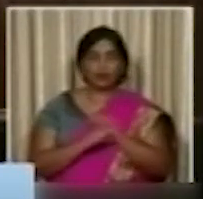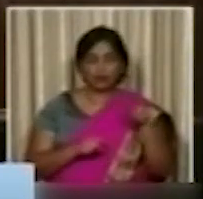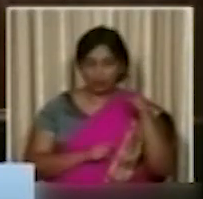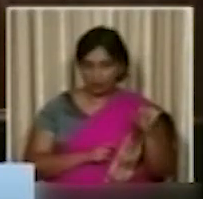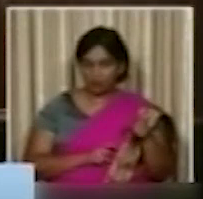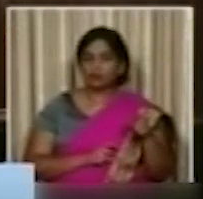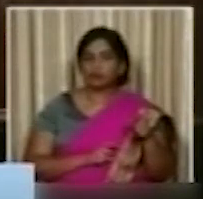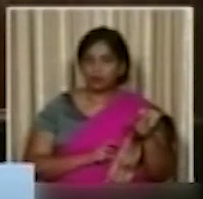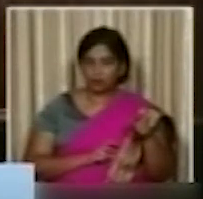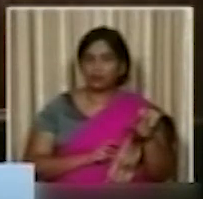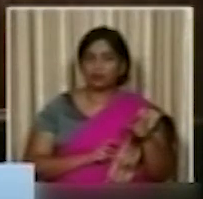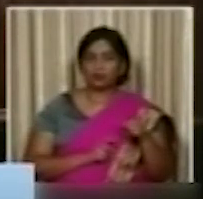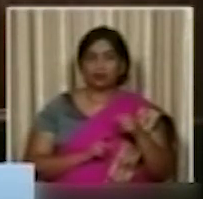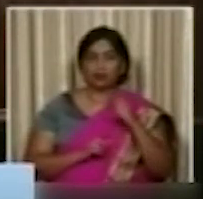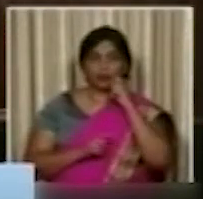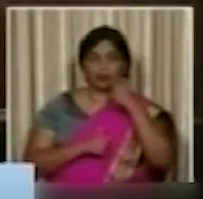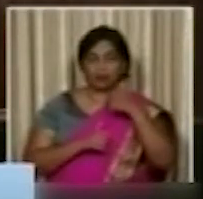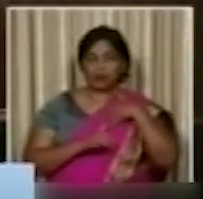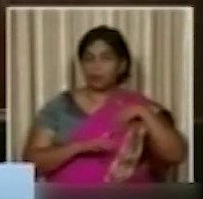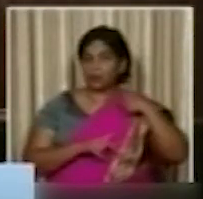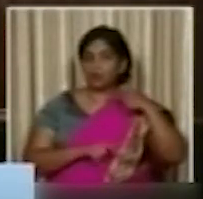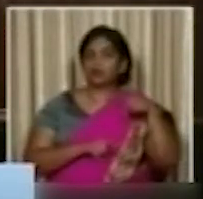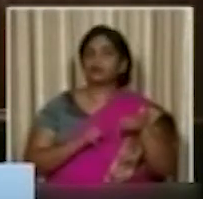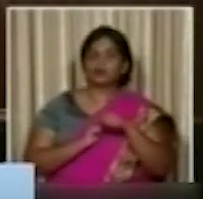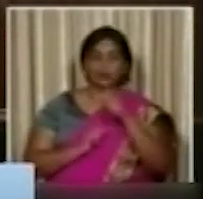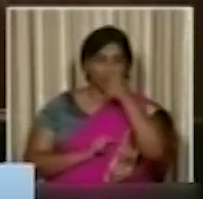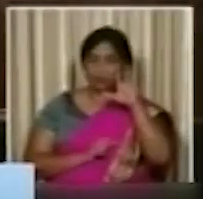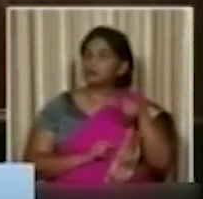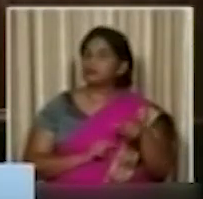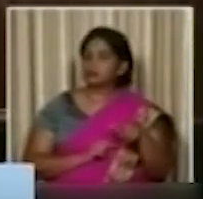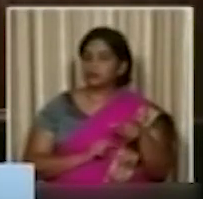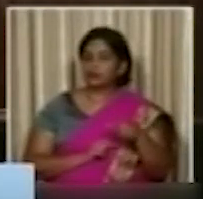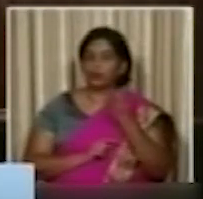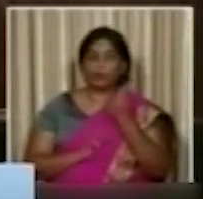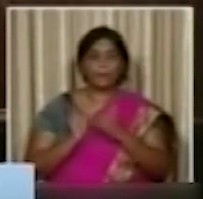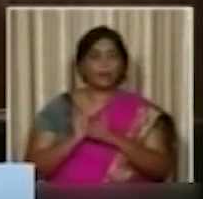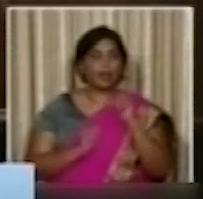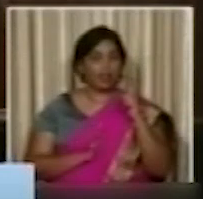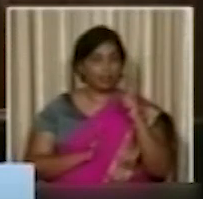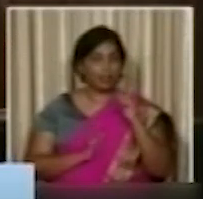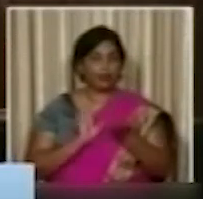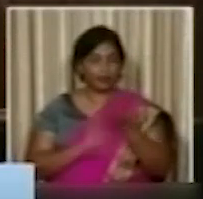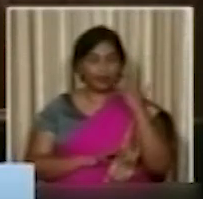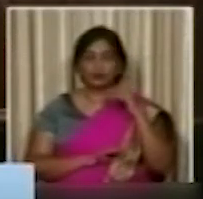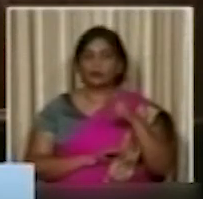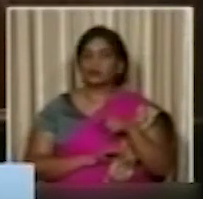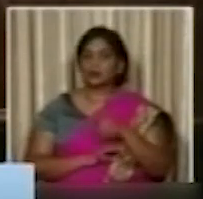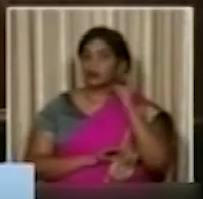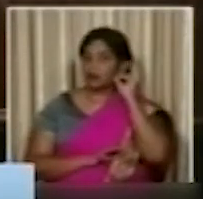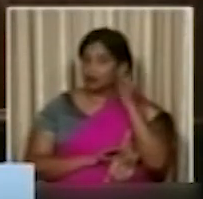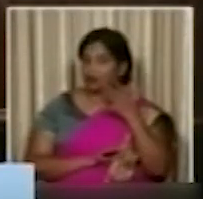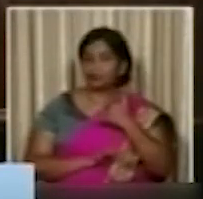வரப்பிரசாதங்களுக்கு அமைவான ராஜதந்திர கடவுச்சீட்டை முறைகேடாக பயன்படுத்தி கட்டுநாயக்க பண்டார் நாயக்க சர்வதேச விமான நிலையத்தின் ஊடாக